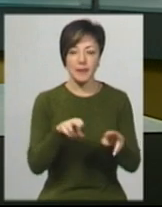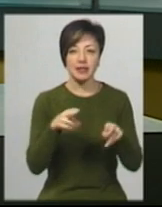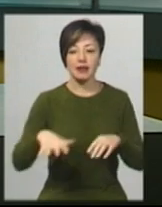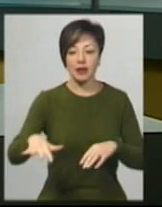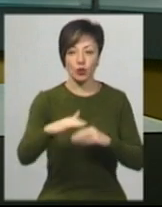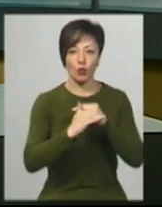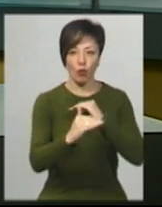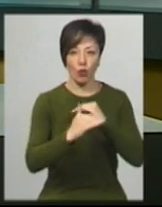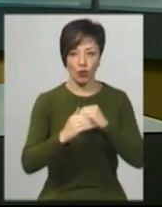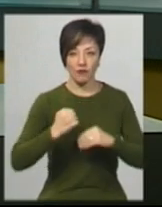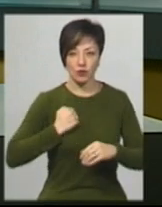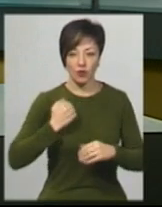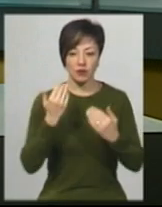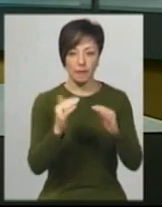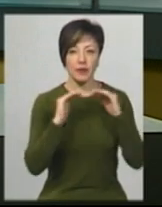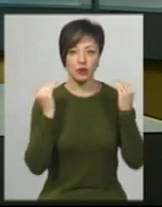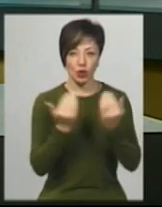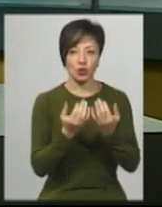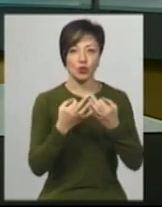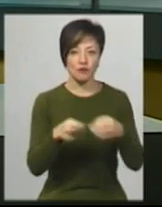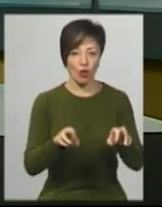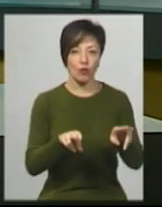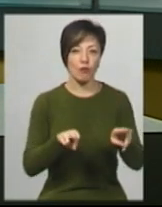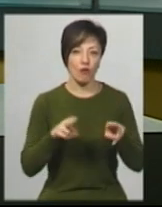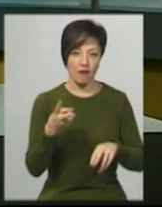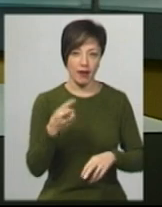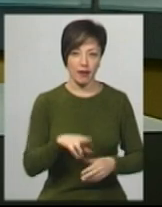військового полігону, де знаходиться притулок, дозволено полювання.